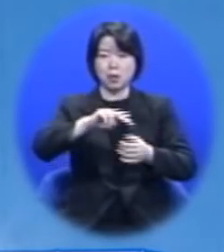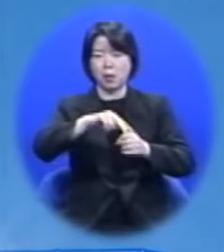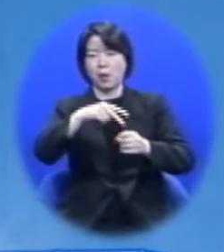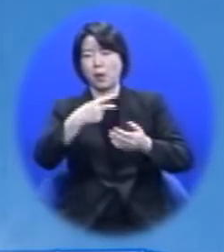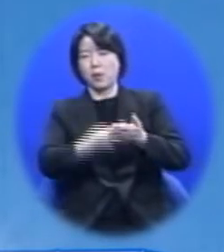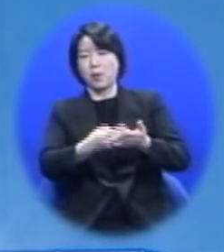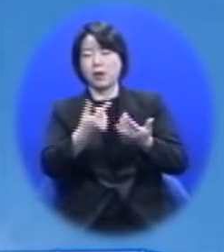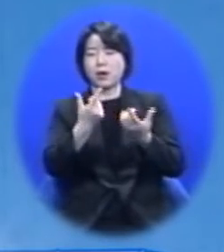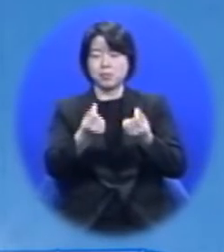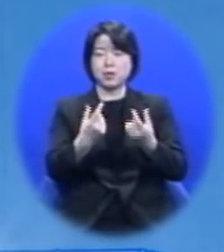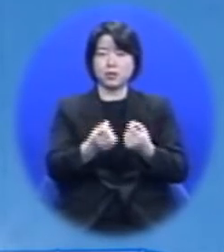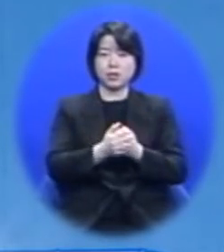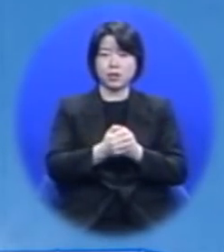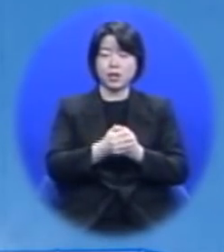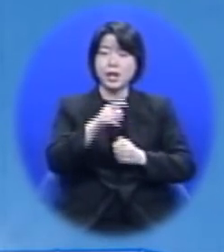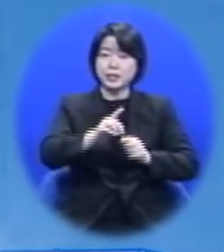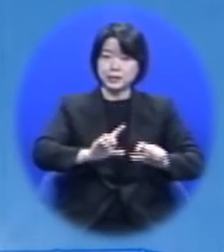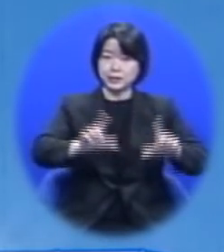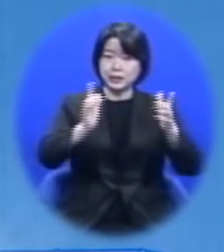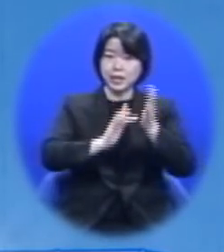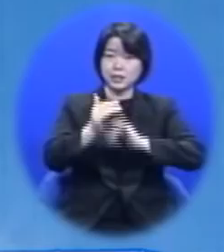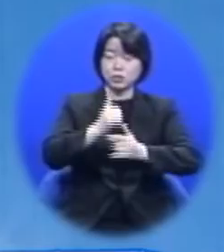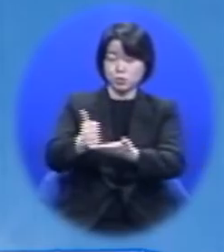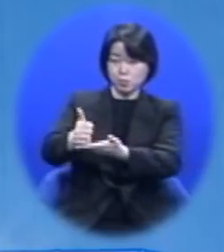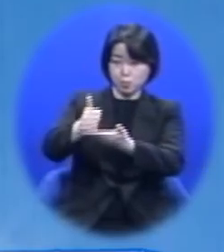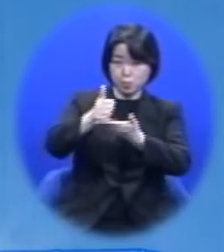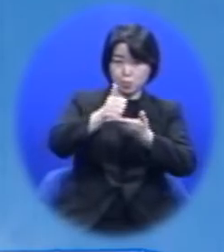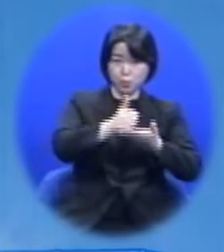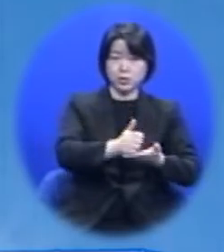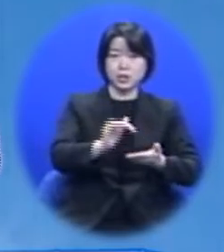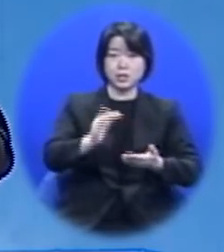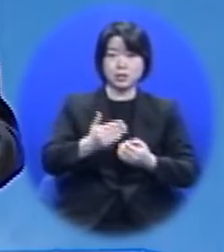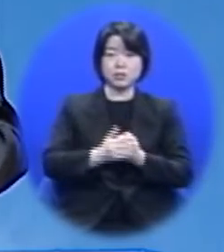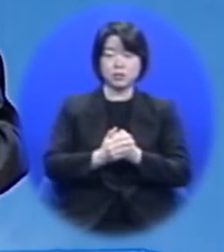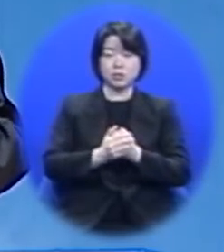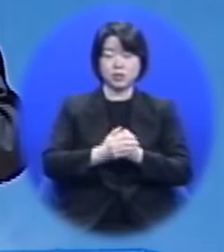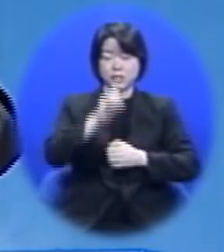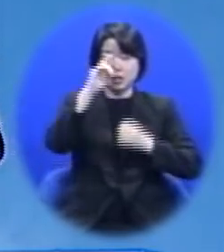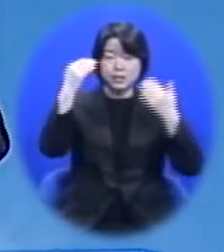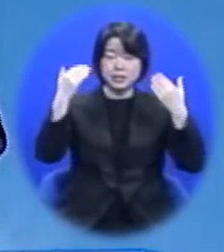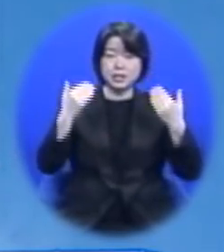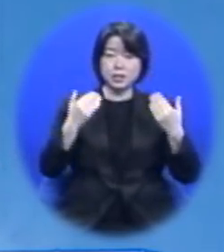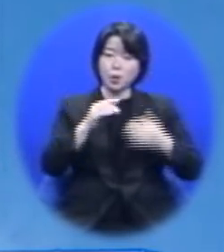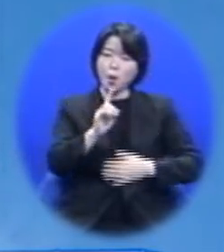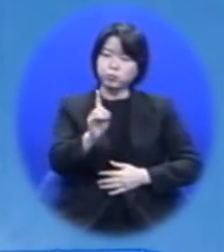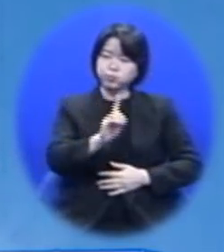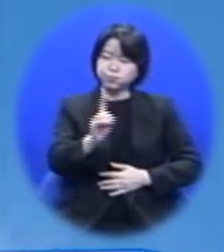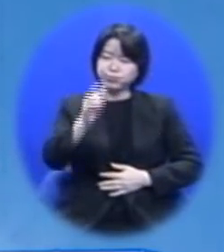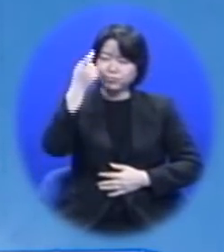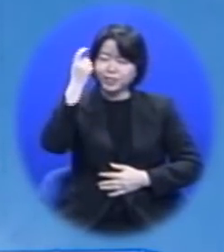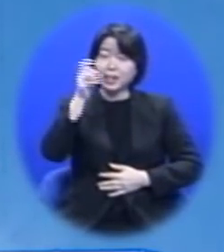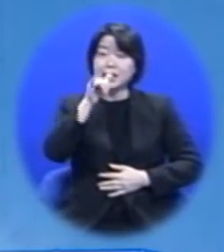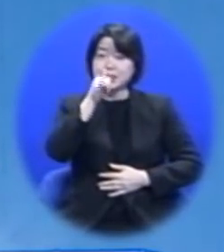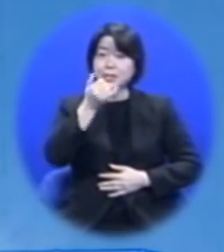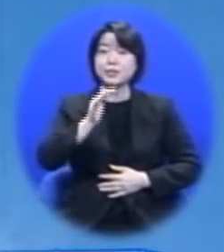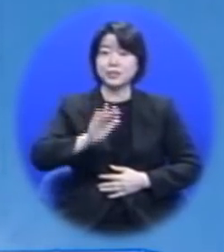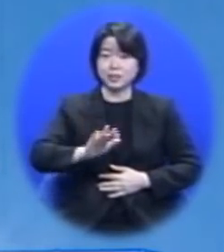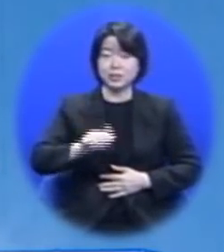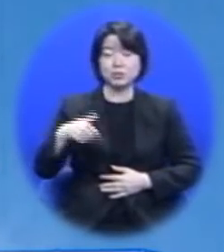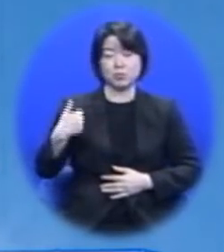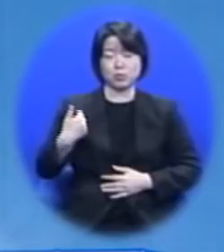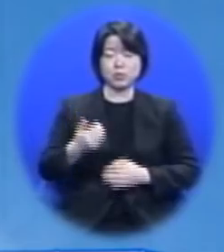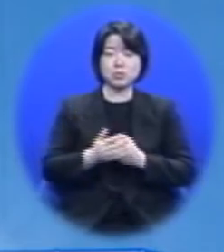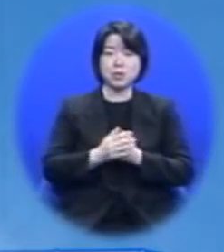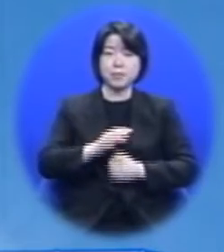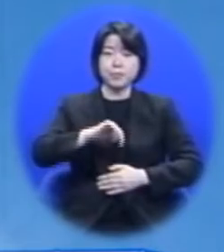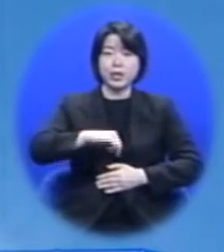그리고 그날 예수님을 집에 모시게 됐는데 삭개오가 도대체 무슨 생각이 들었는지